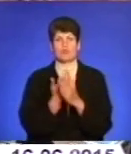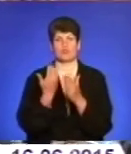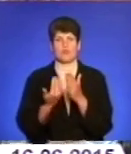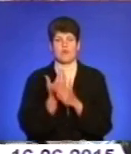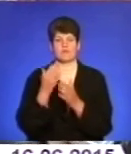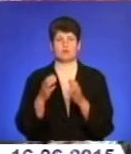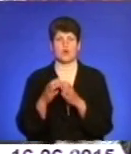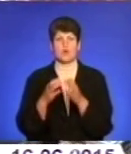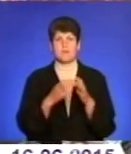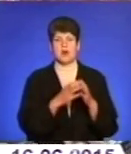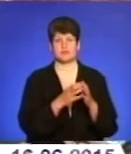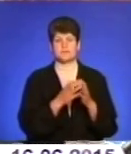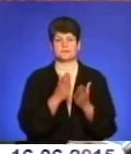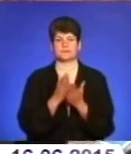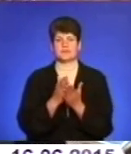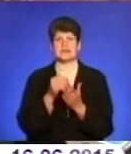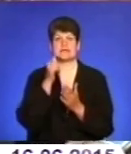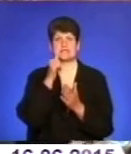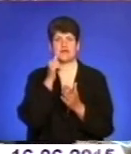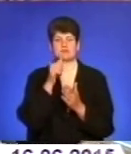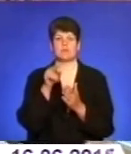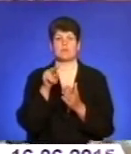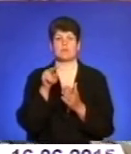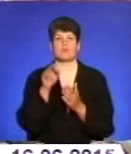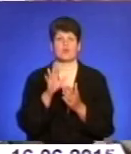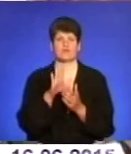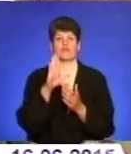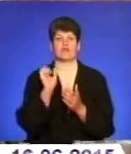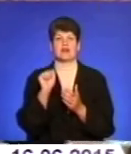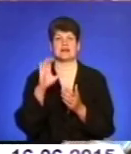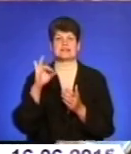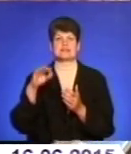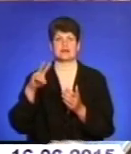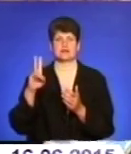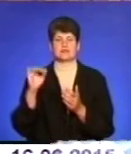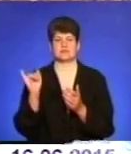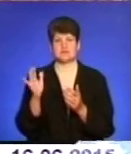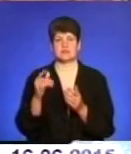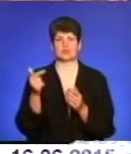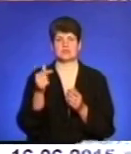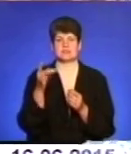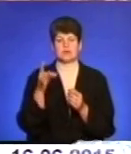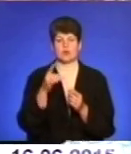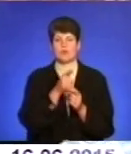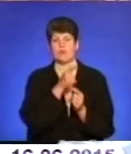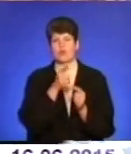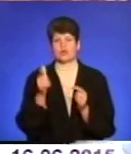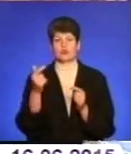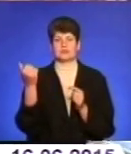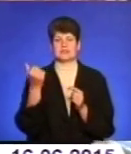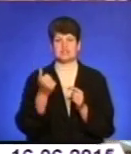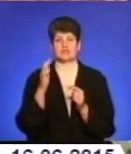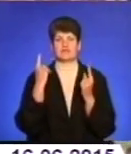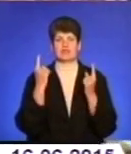які ініціюють, наприклад, завтра по Васильківцям, це Гусятинський район. Думаю, протягом тижня в Великому Глибочку та